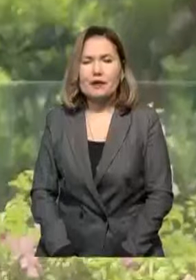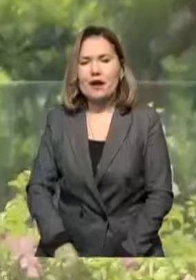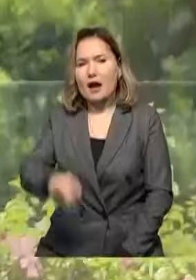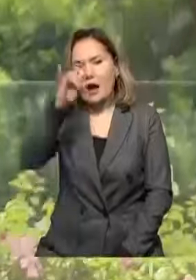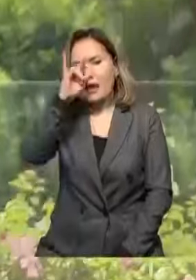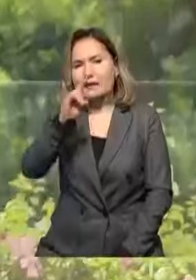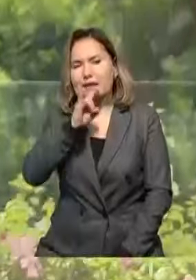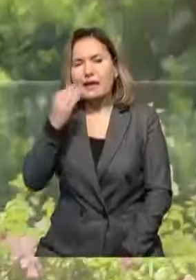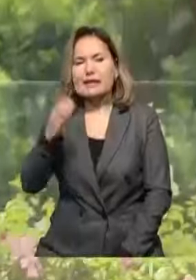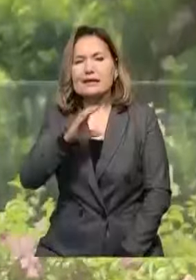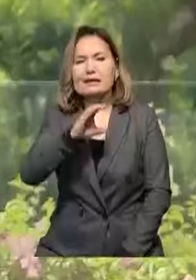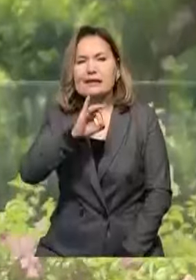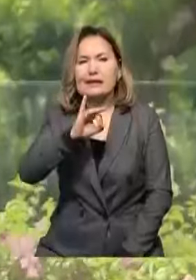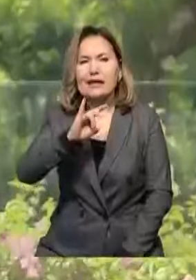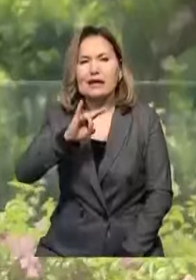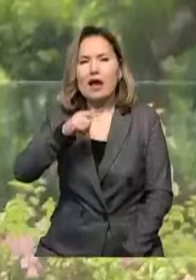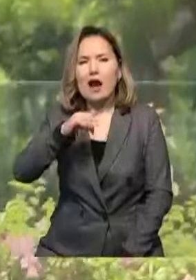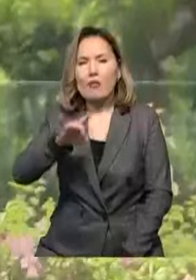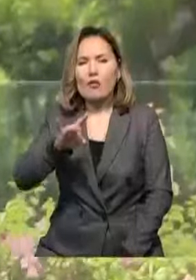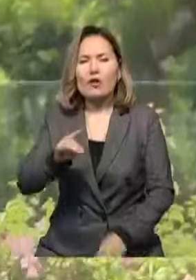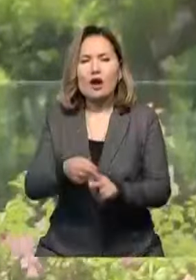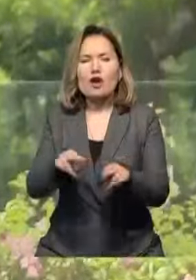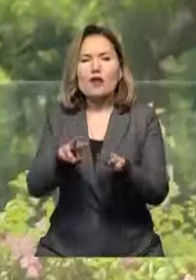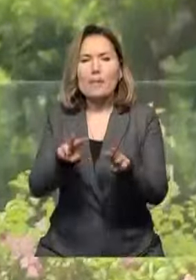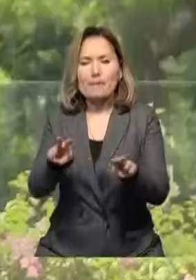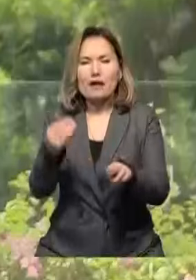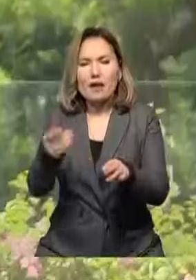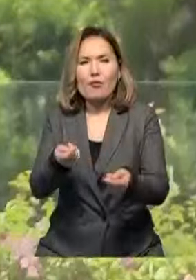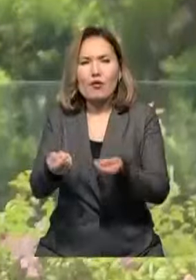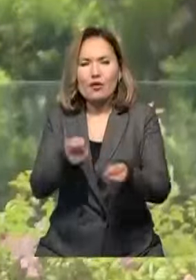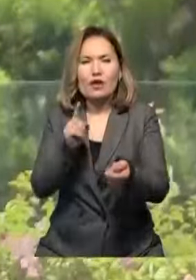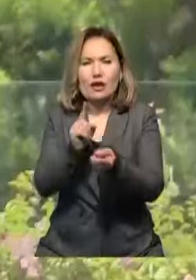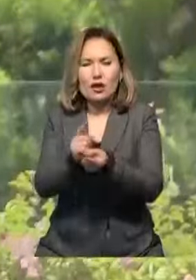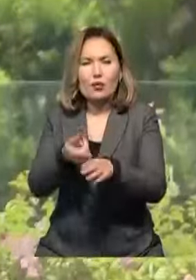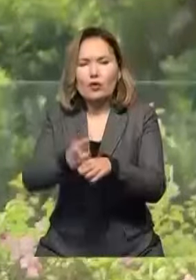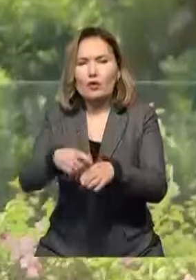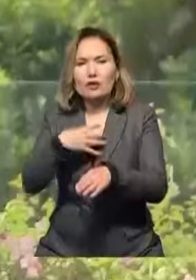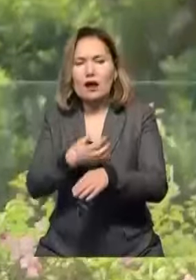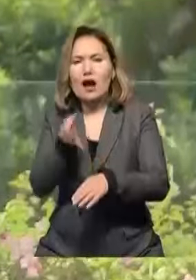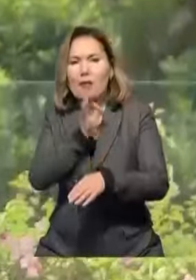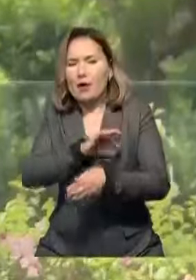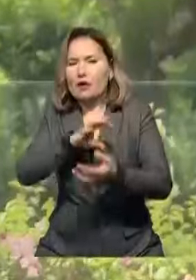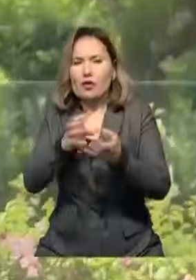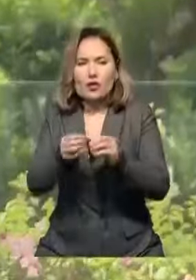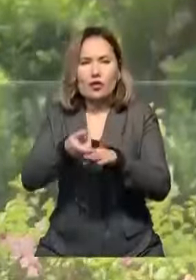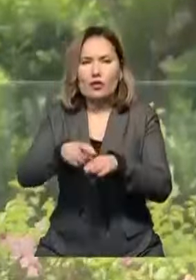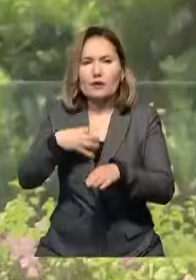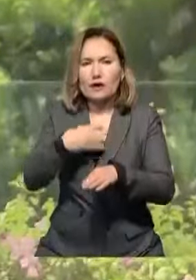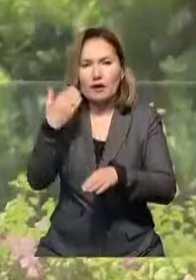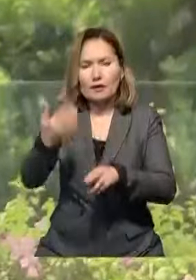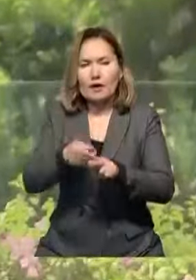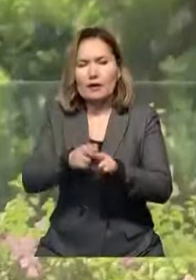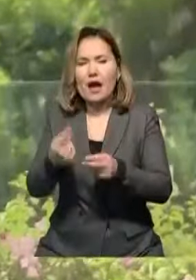Қазақстан мен Сингапур қос мемлекеттің саяси элиталары сирек кездесет, бірақ басқосудың бәрі мәнді әрі мазмұнды өтет. Соның